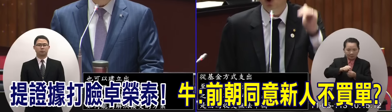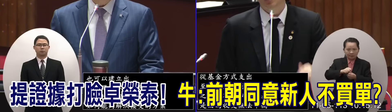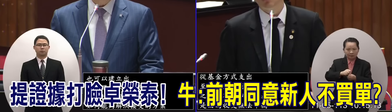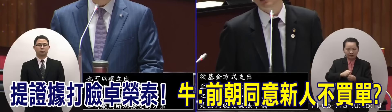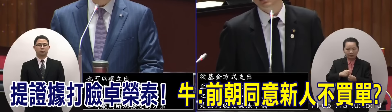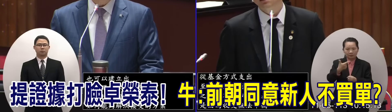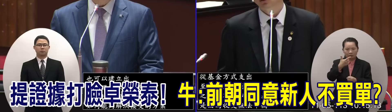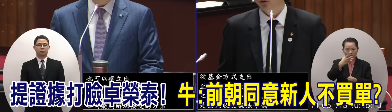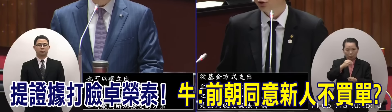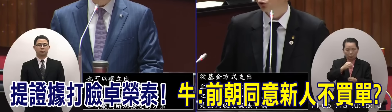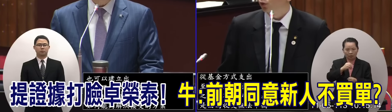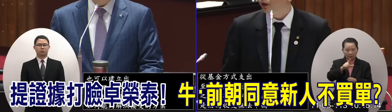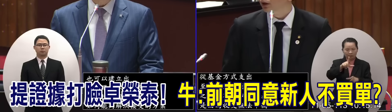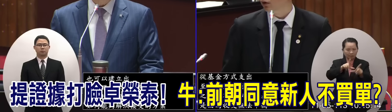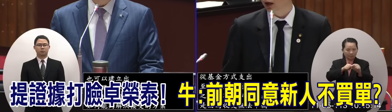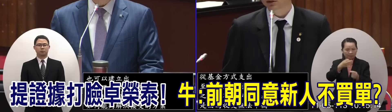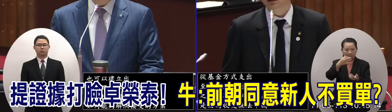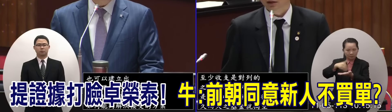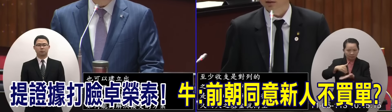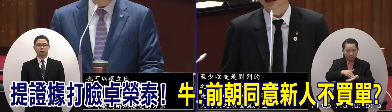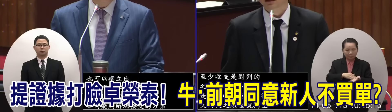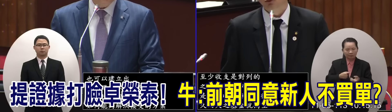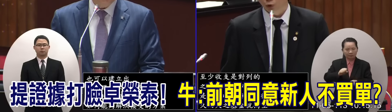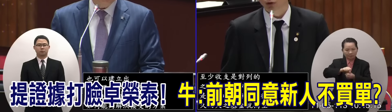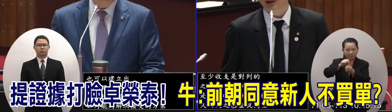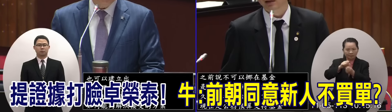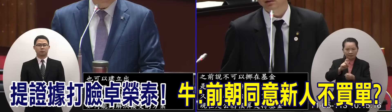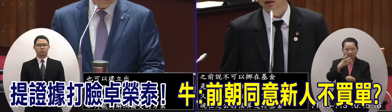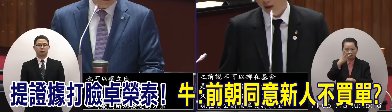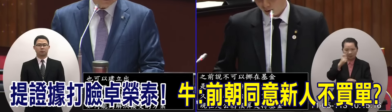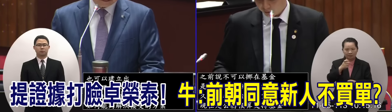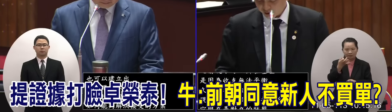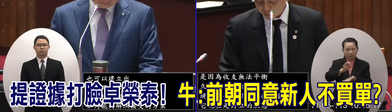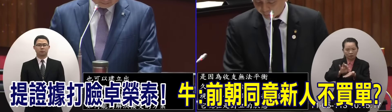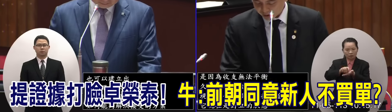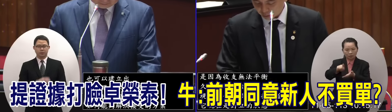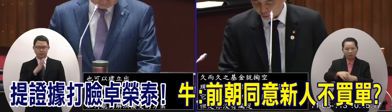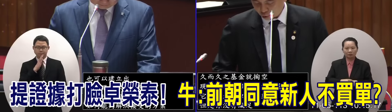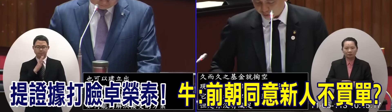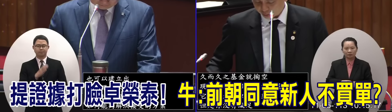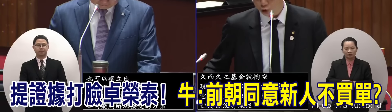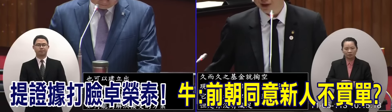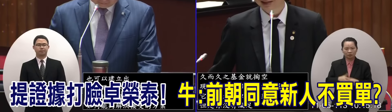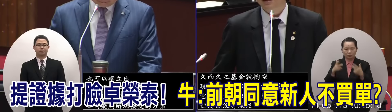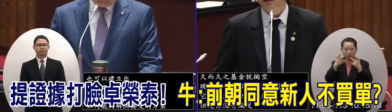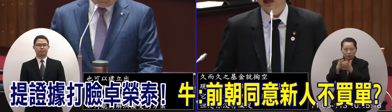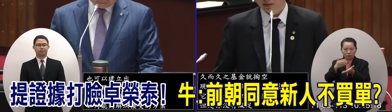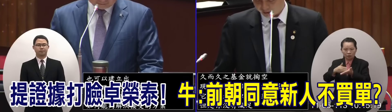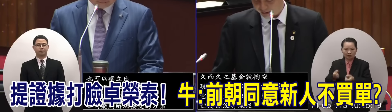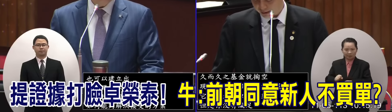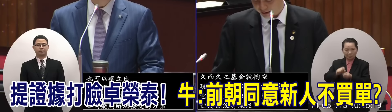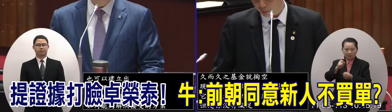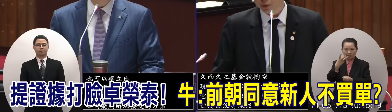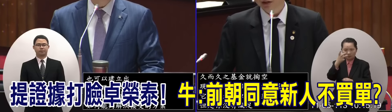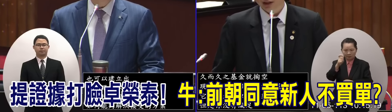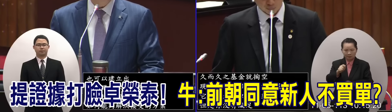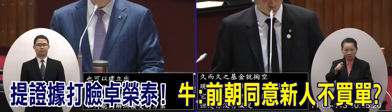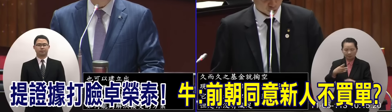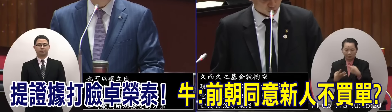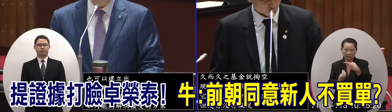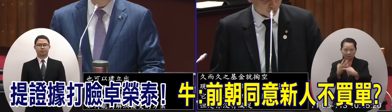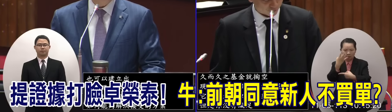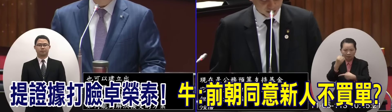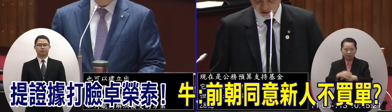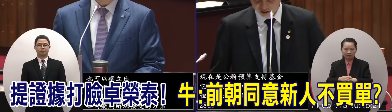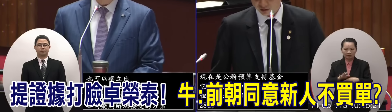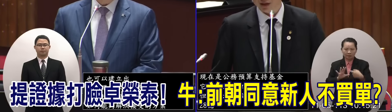照6万块的政策逻辑去做编列的话，还会增加13亿左右的开支。 是， 即便把这个原住民的预算再增加13亿啊，这个比例也不过就